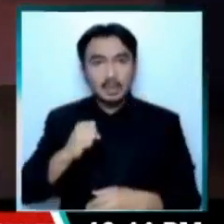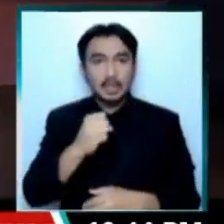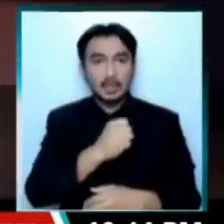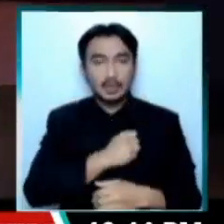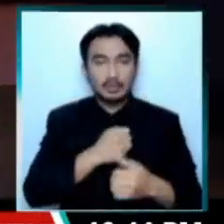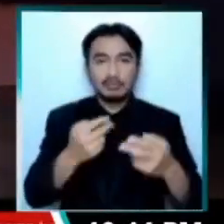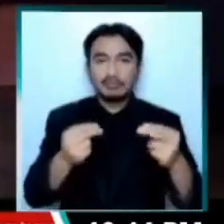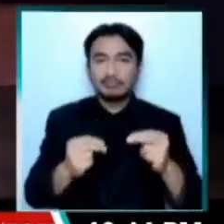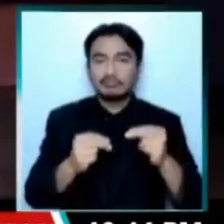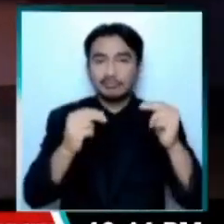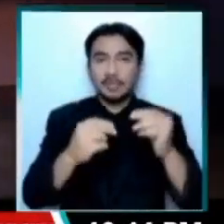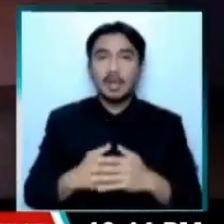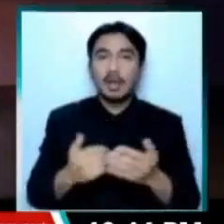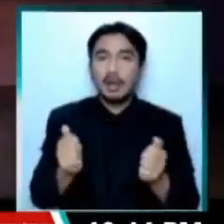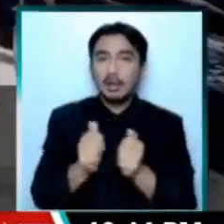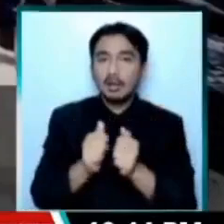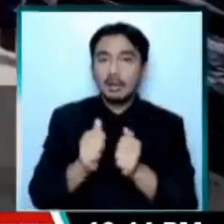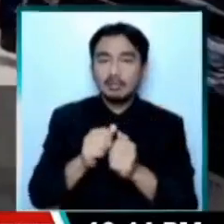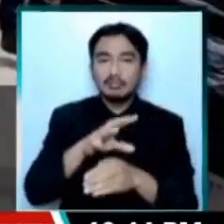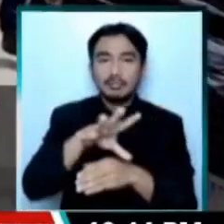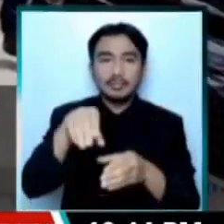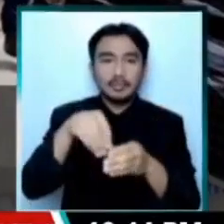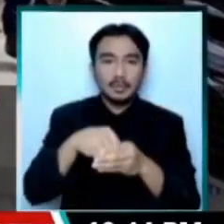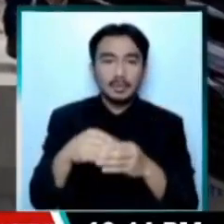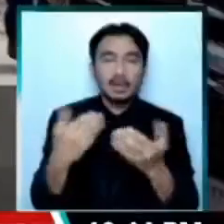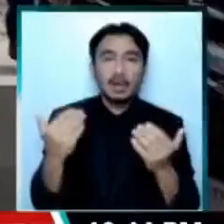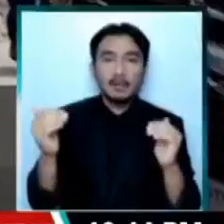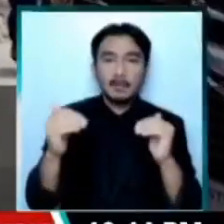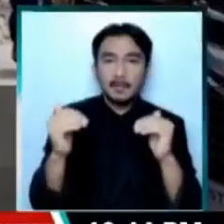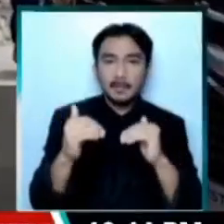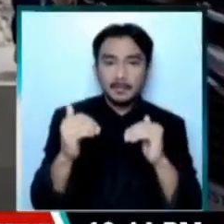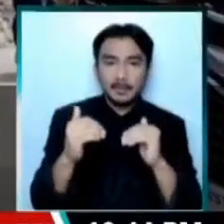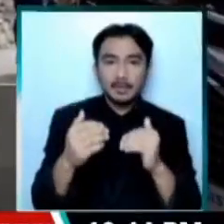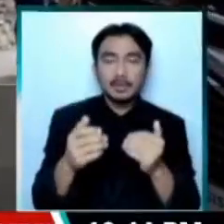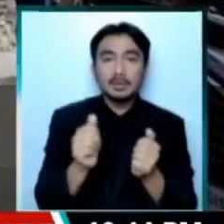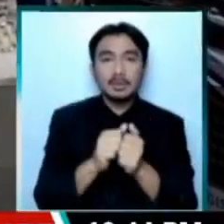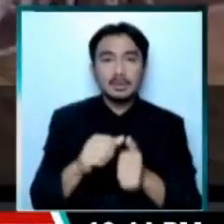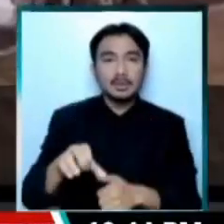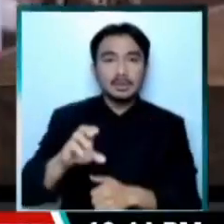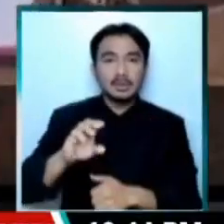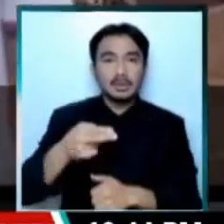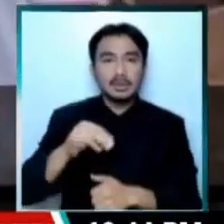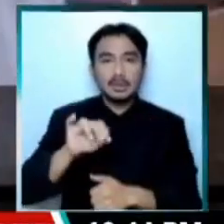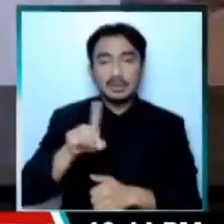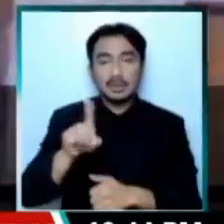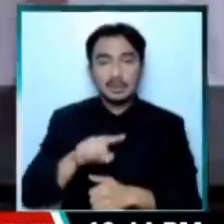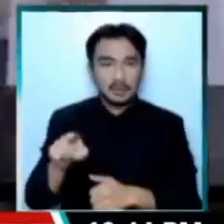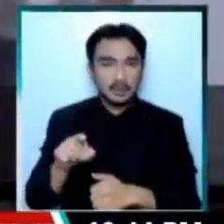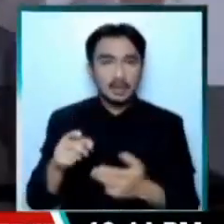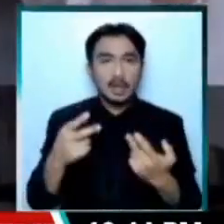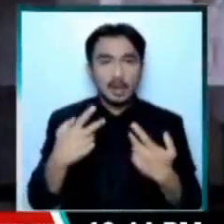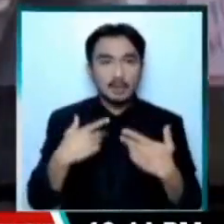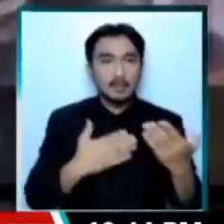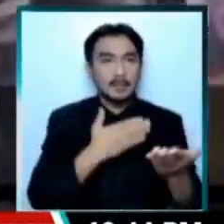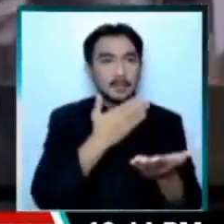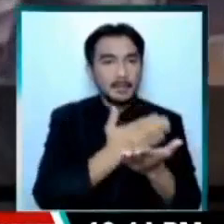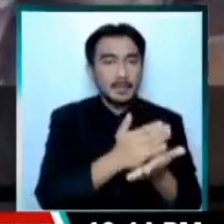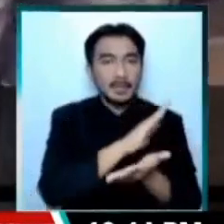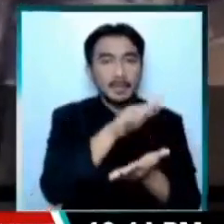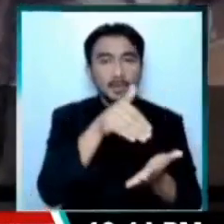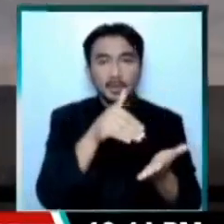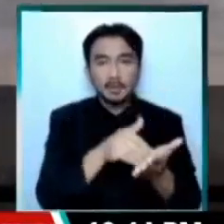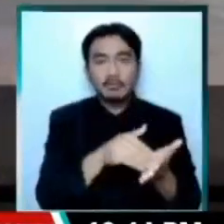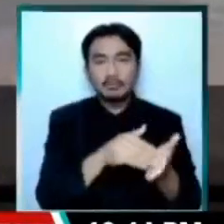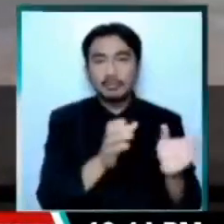press conference sa People's Mansion si Sorsogon Governor Chiz Escudero. Nagtungo rin sila sa Capitol Compound kung saan nagkaroon